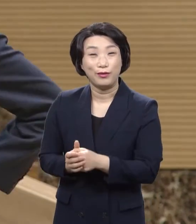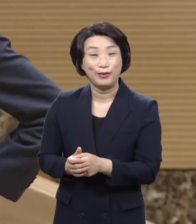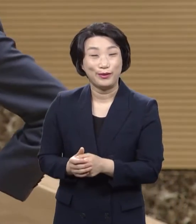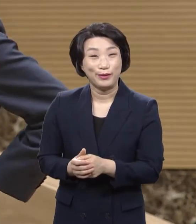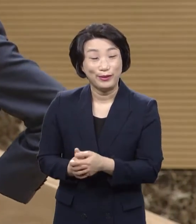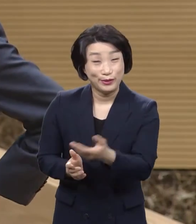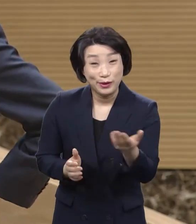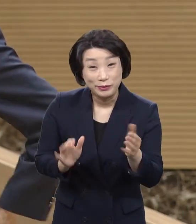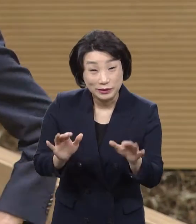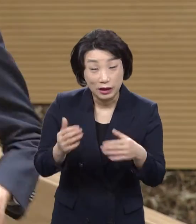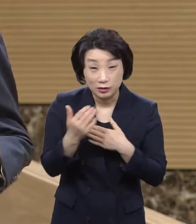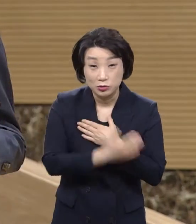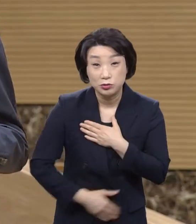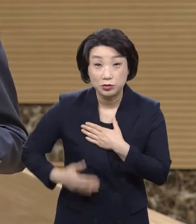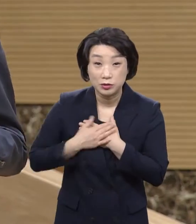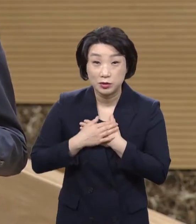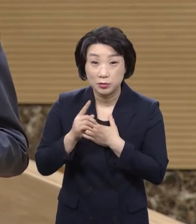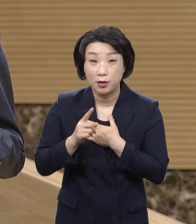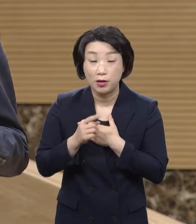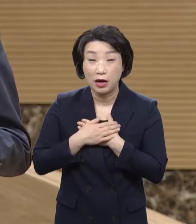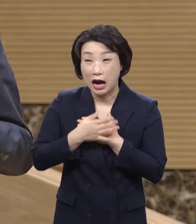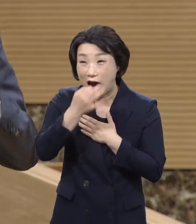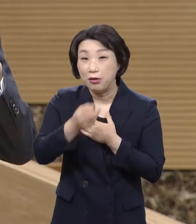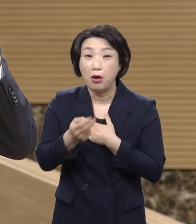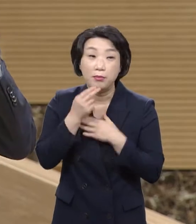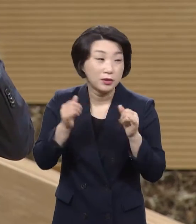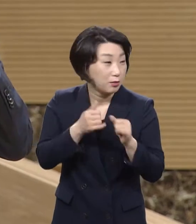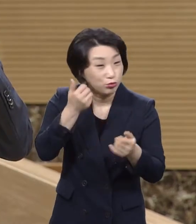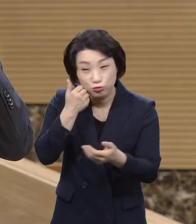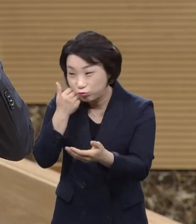그게 육신이 욕심